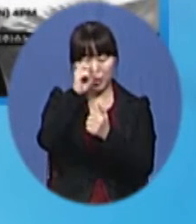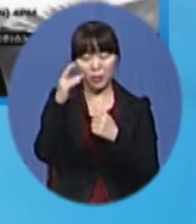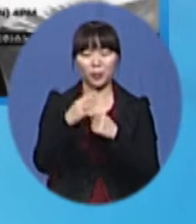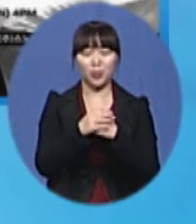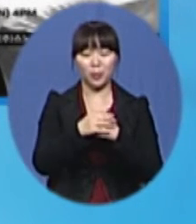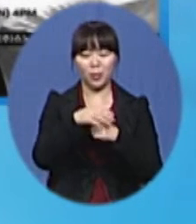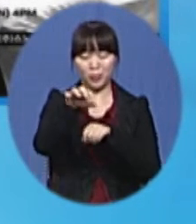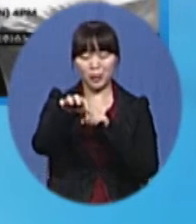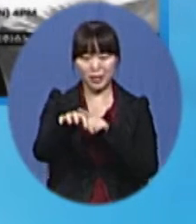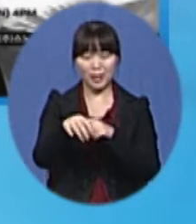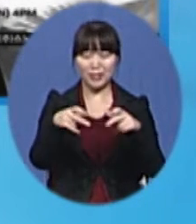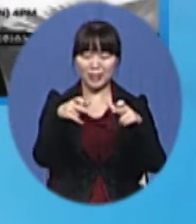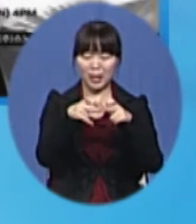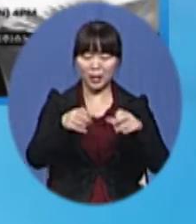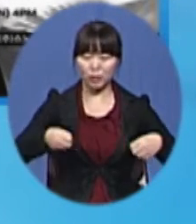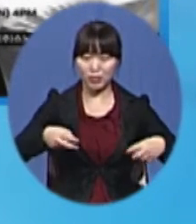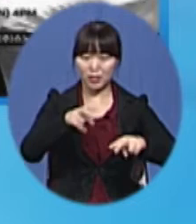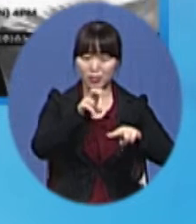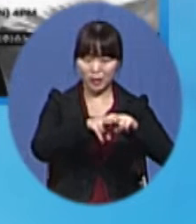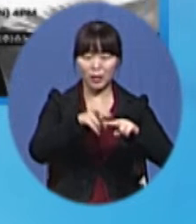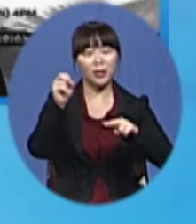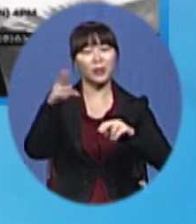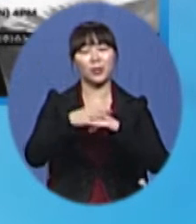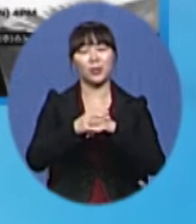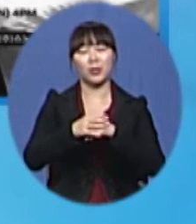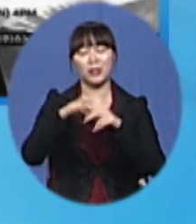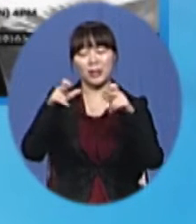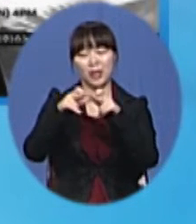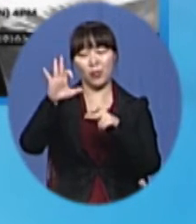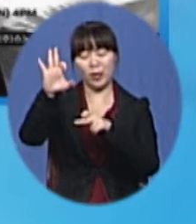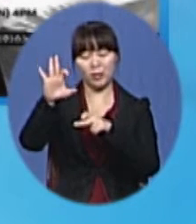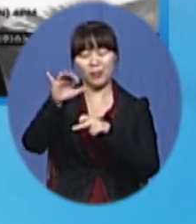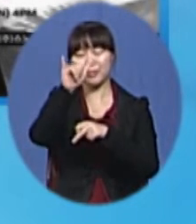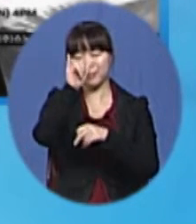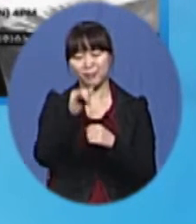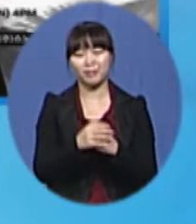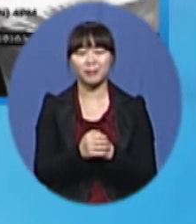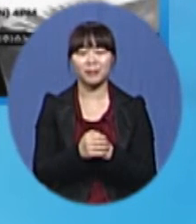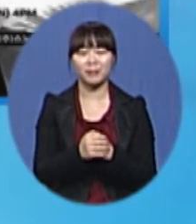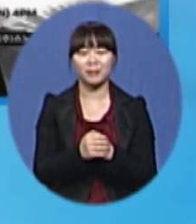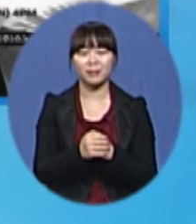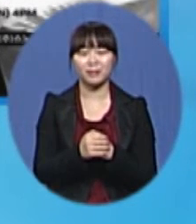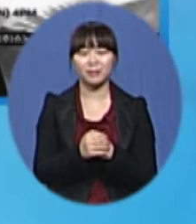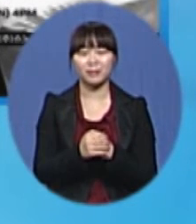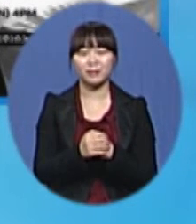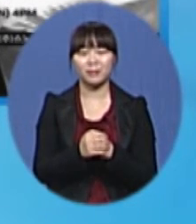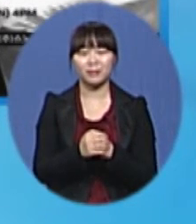공연장에는 장애인 휠체어석과 장애인 화장실이 마련돼 있습니다.